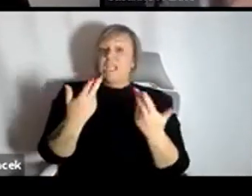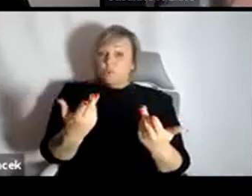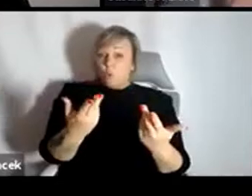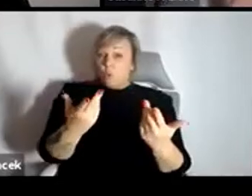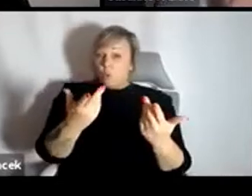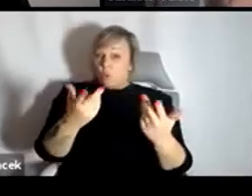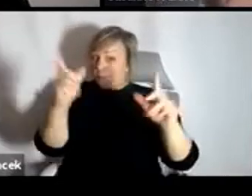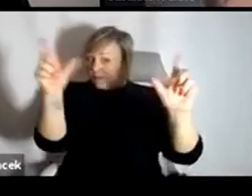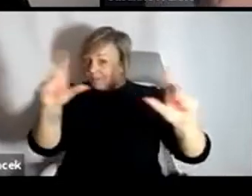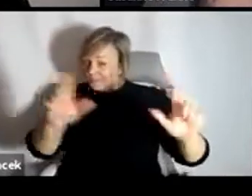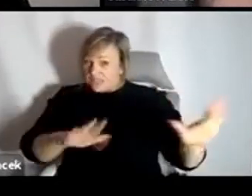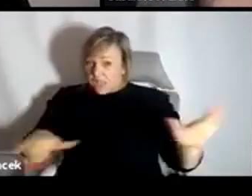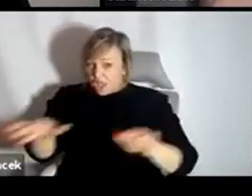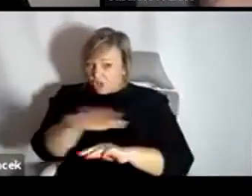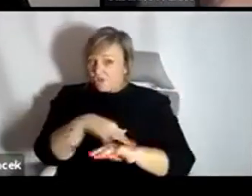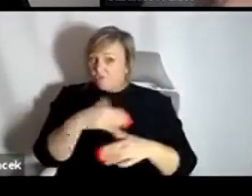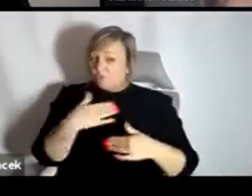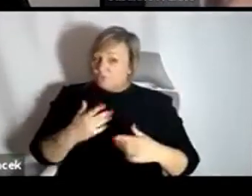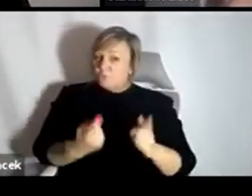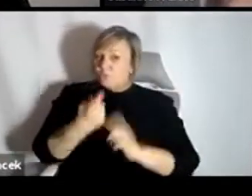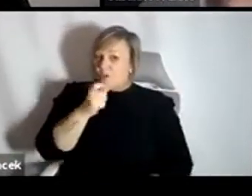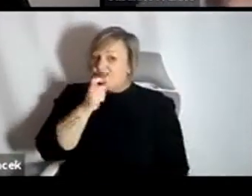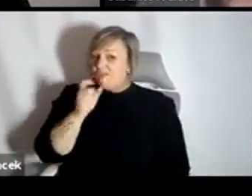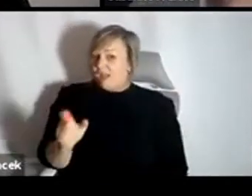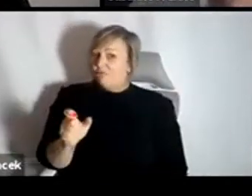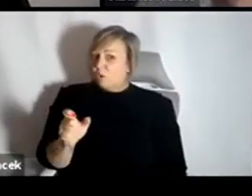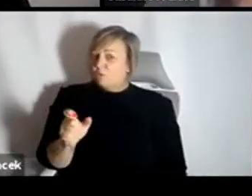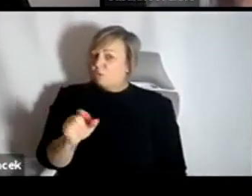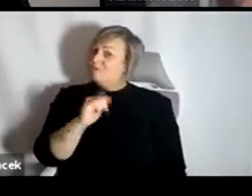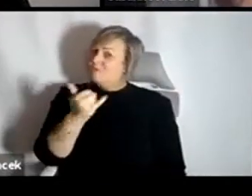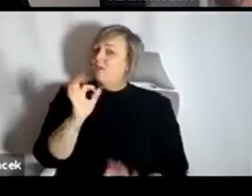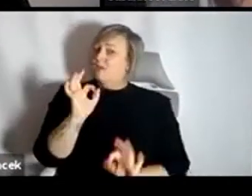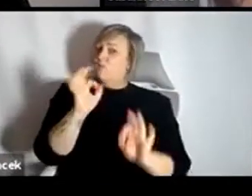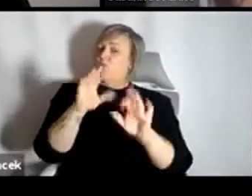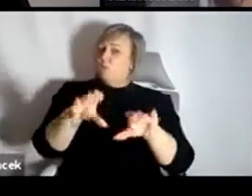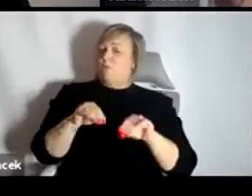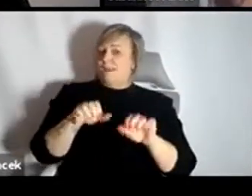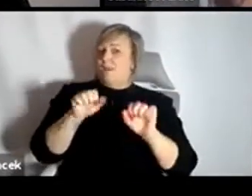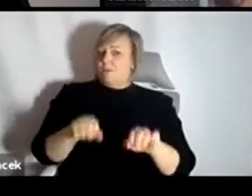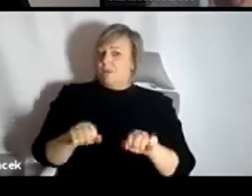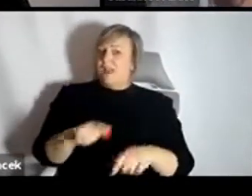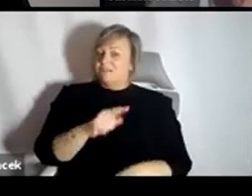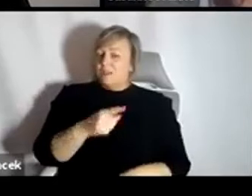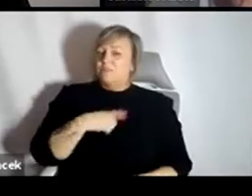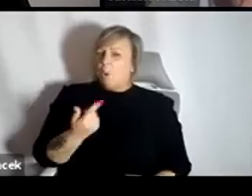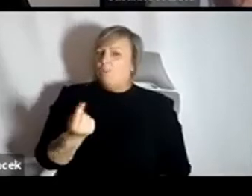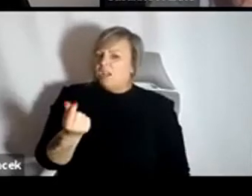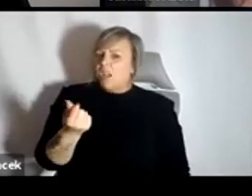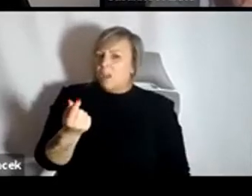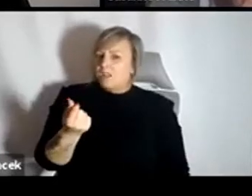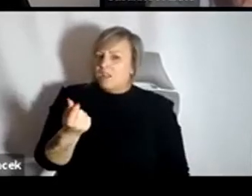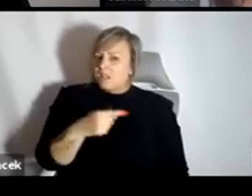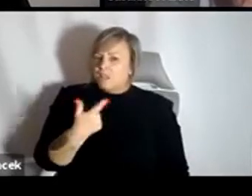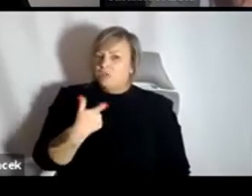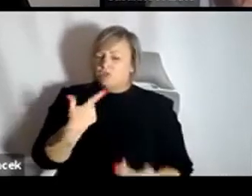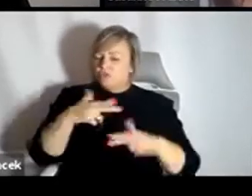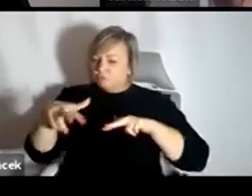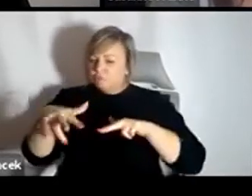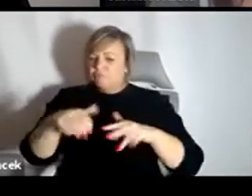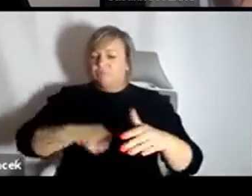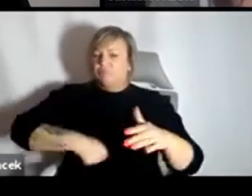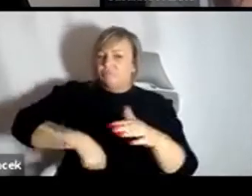Verantwortung gerecht werden kann und in diesem Zusammenhang der kapitalistisch organisierte Fußball wieder mit den